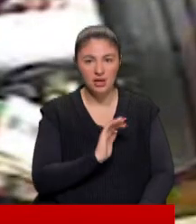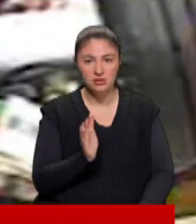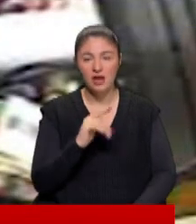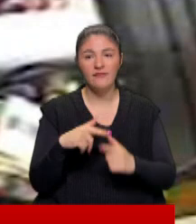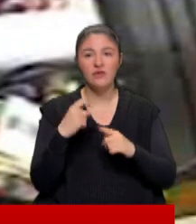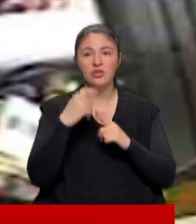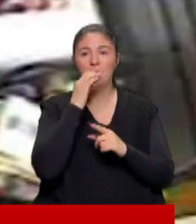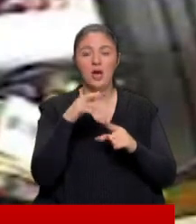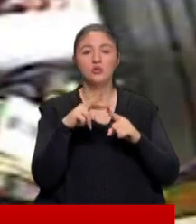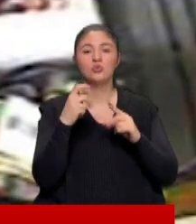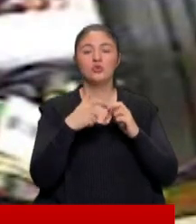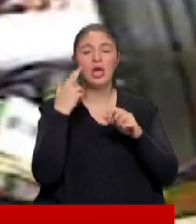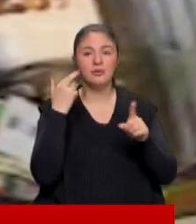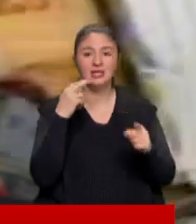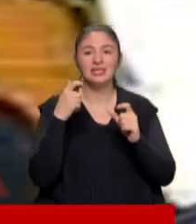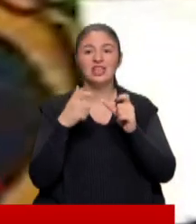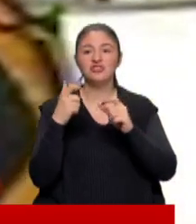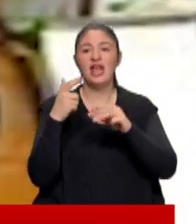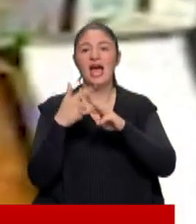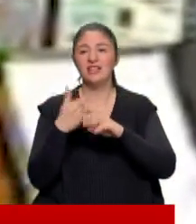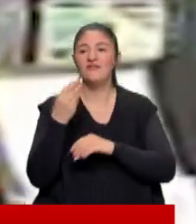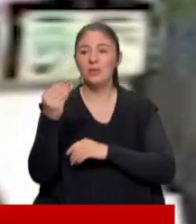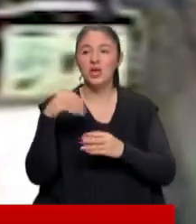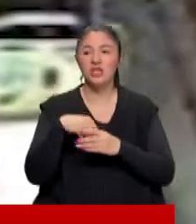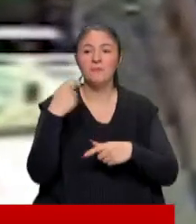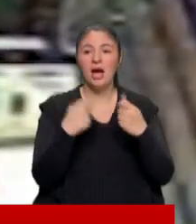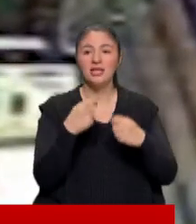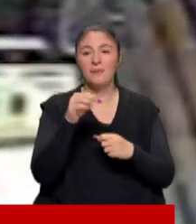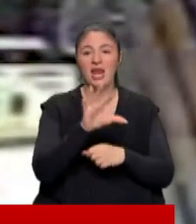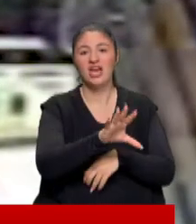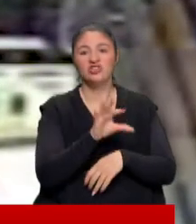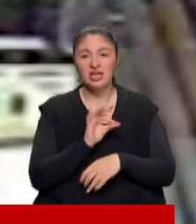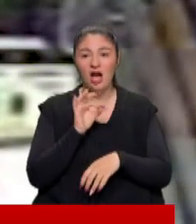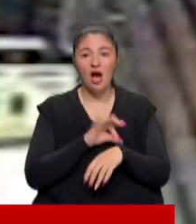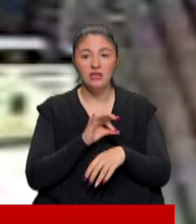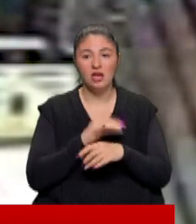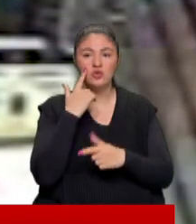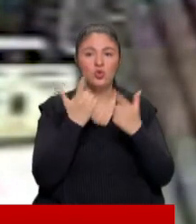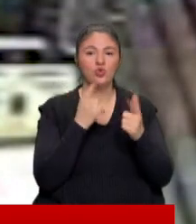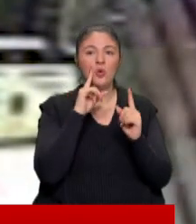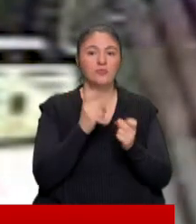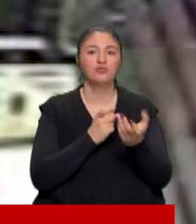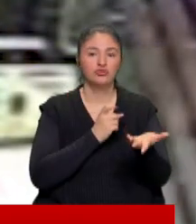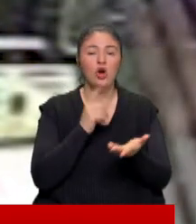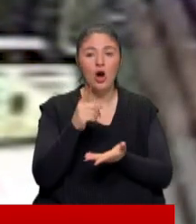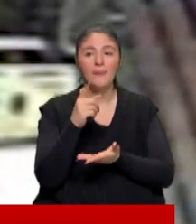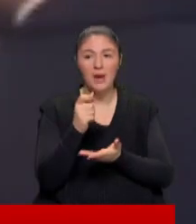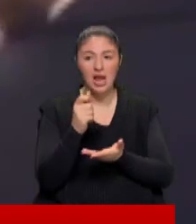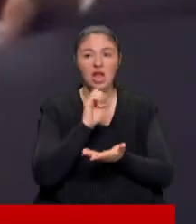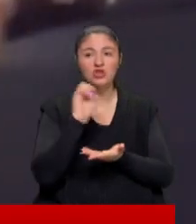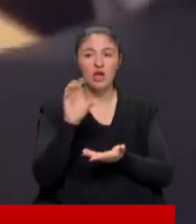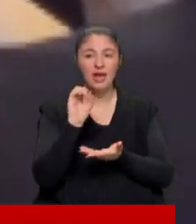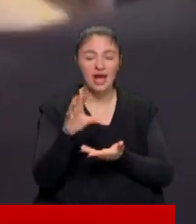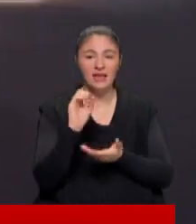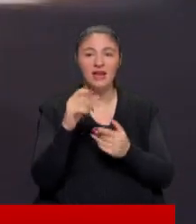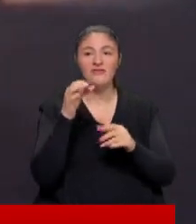Fox Haber Nur Erkasab'ın Seçil Erzan'a teslim etmek üzere bankadan para çektiği anların görüntüsüne ulaşmıştı. O paraları